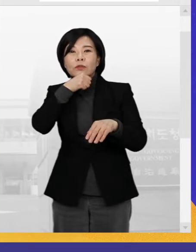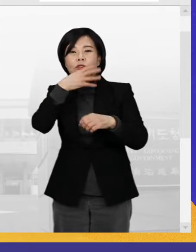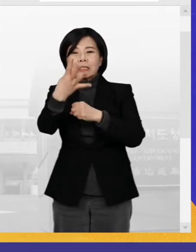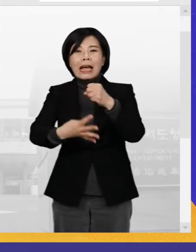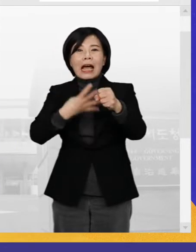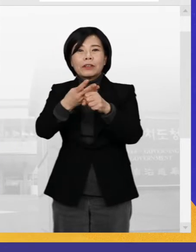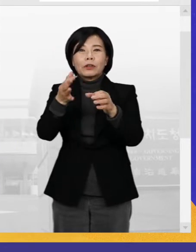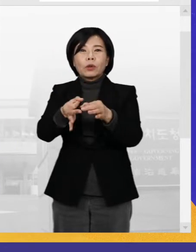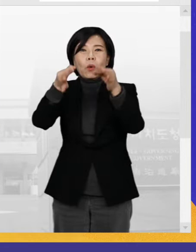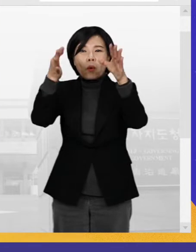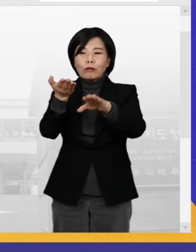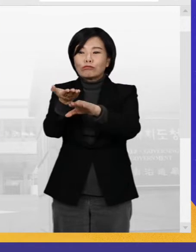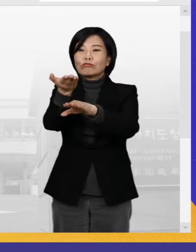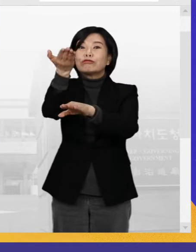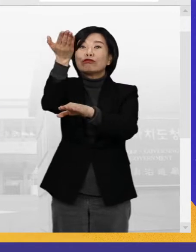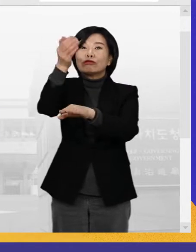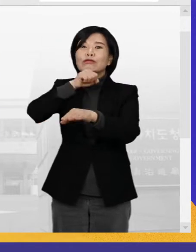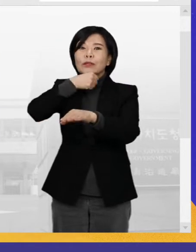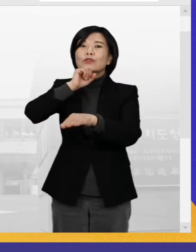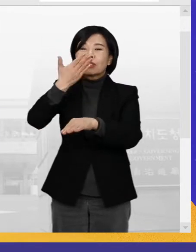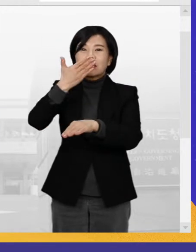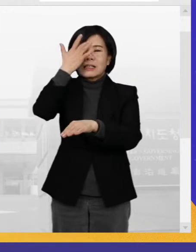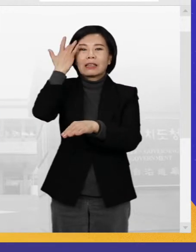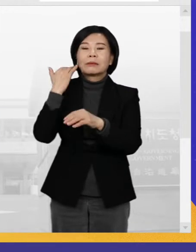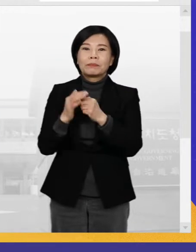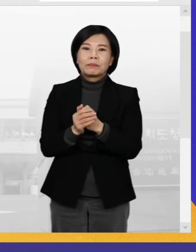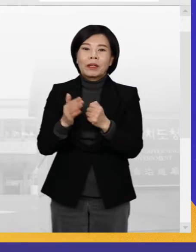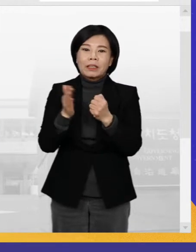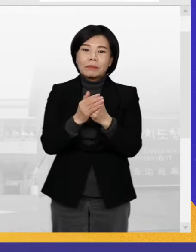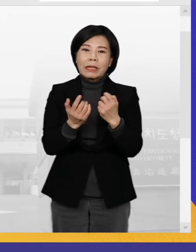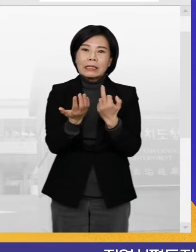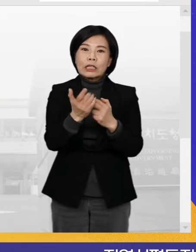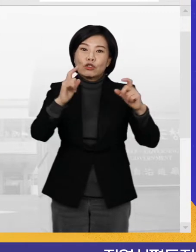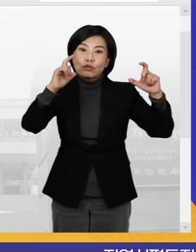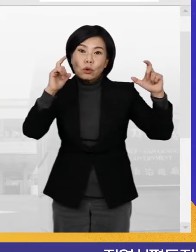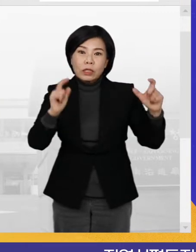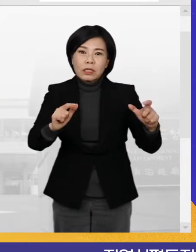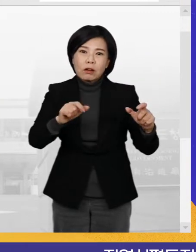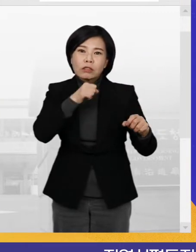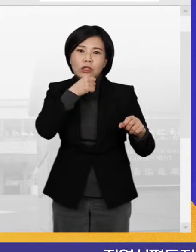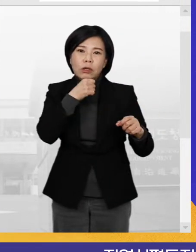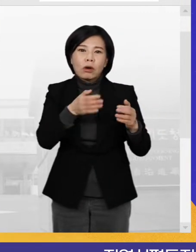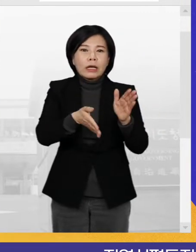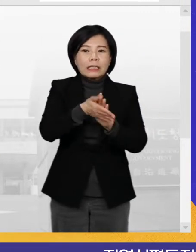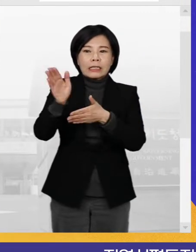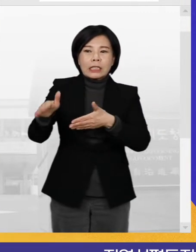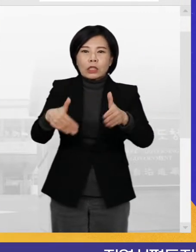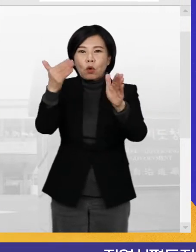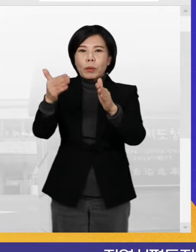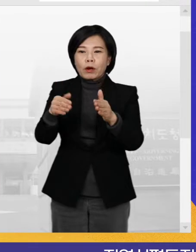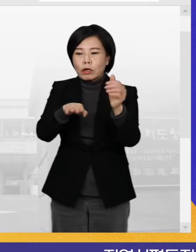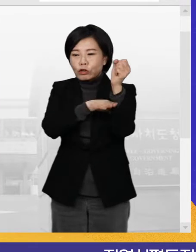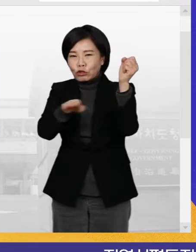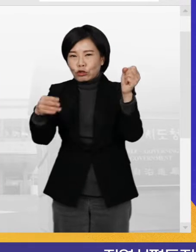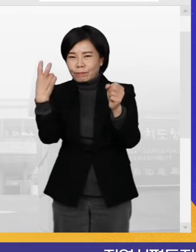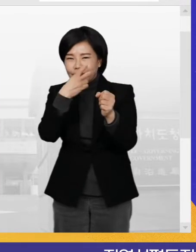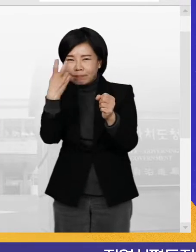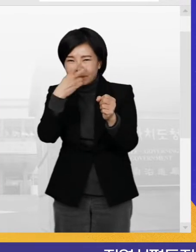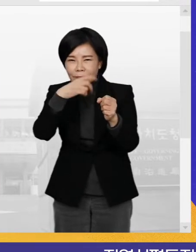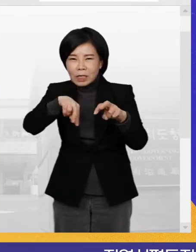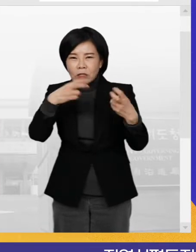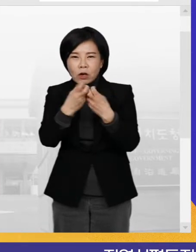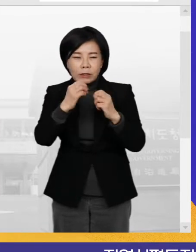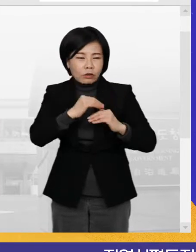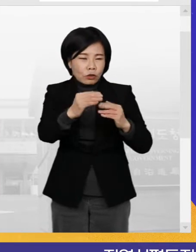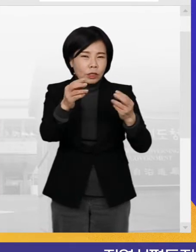지수에서 4년 연속 상위 지역을 유지했다고 밝혔습니다. 지역 성평등 지수는 시 도별 성평등 수준을